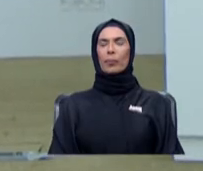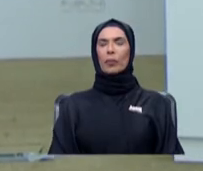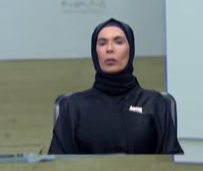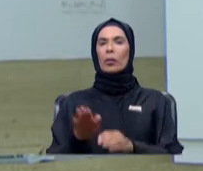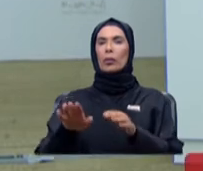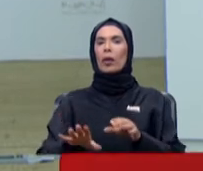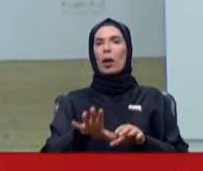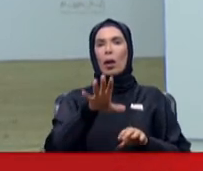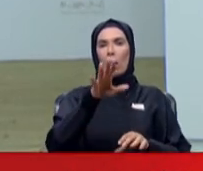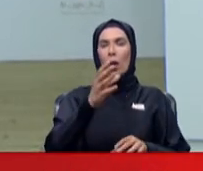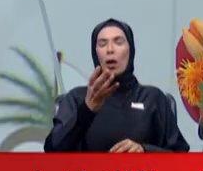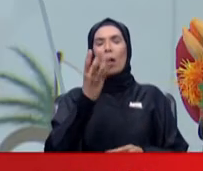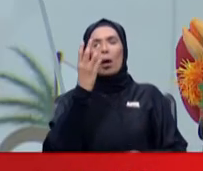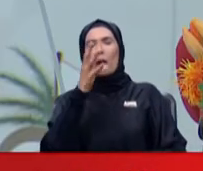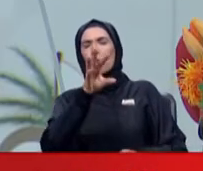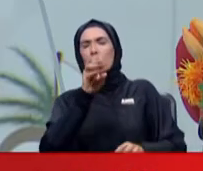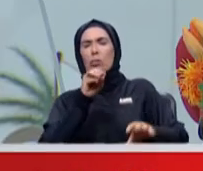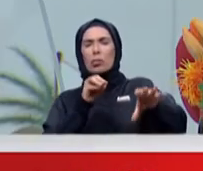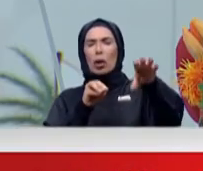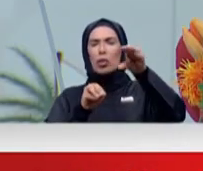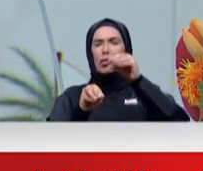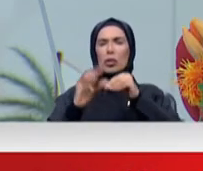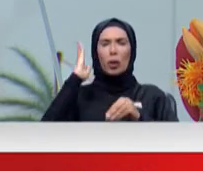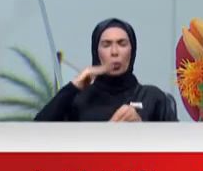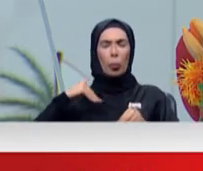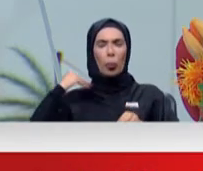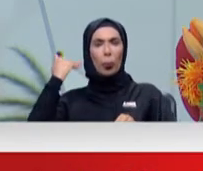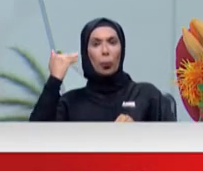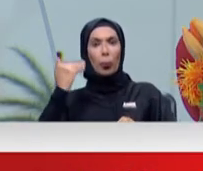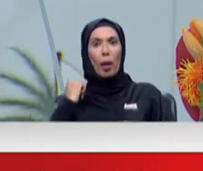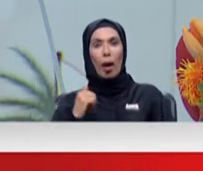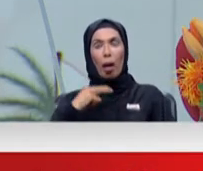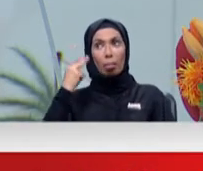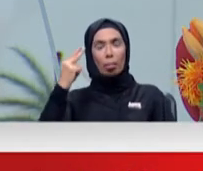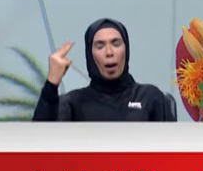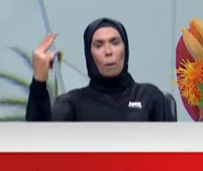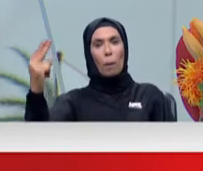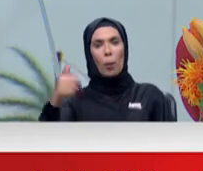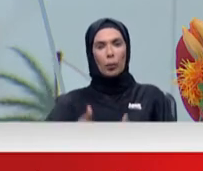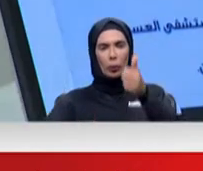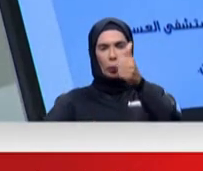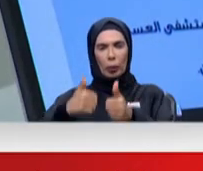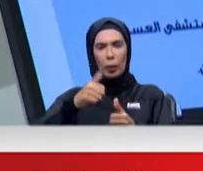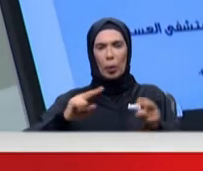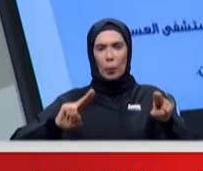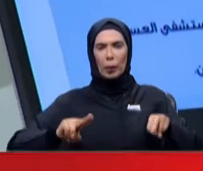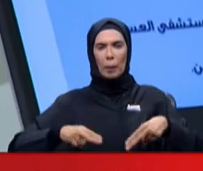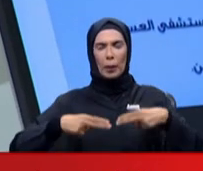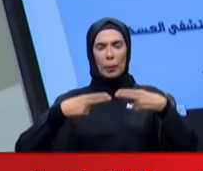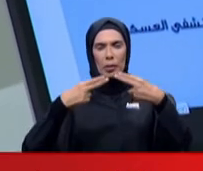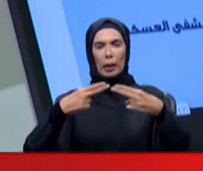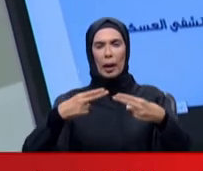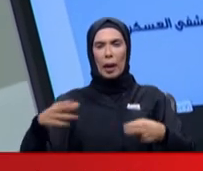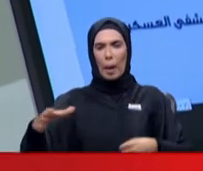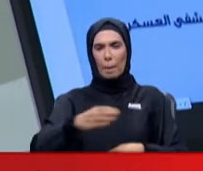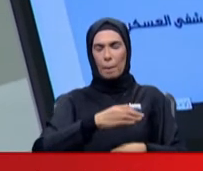قصص المرأة البحرينية في الأزمات قصة للتأمل والتقييم، هذا عنوان الندوة المرئية التي استعرضت الأمين العام للمجلس